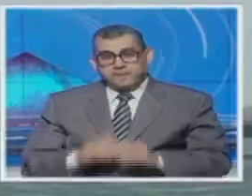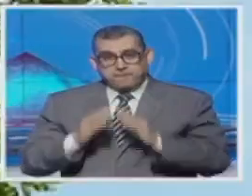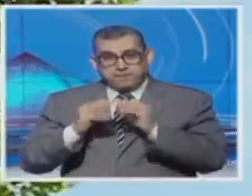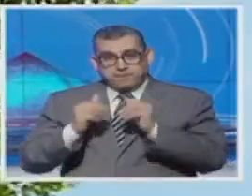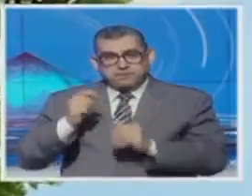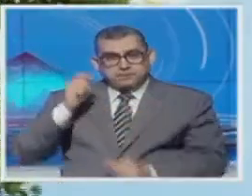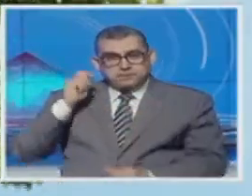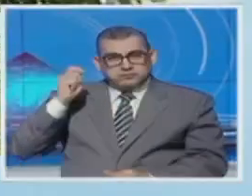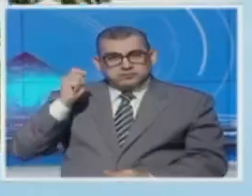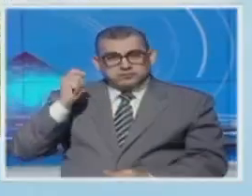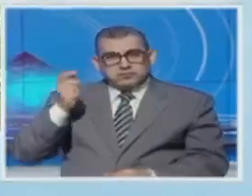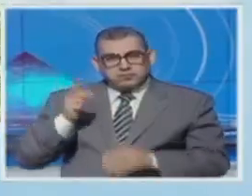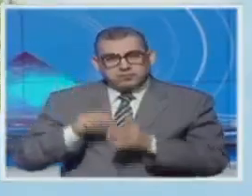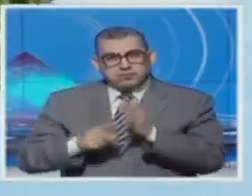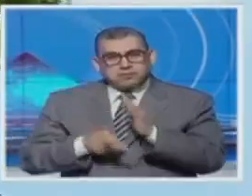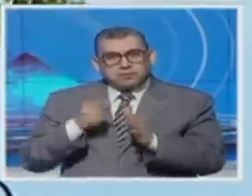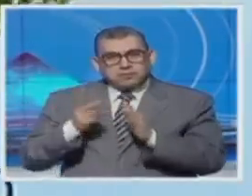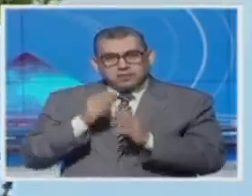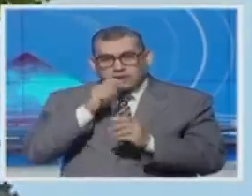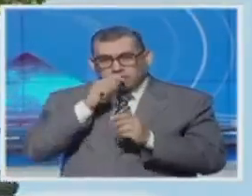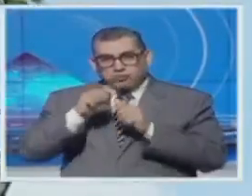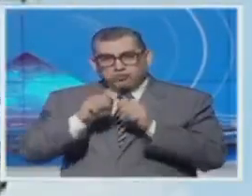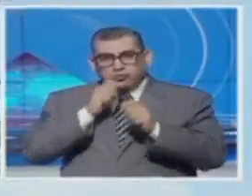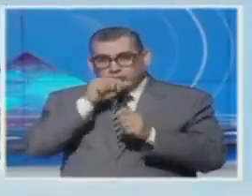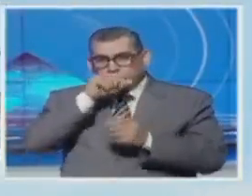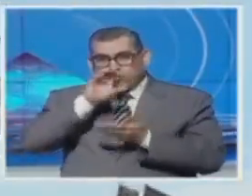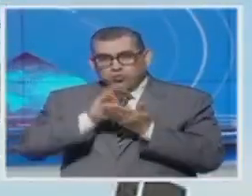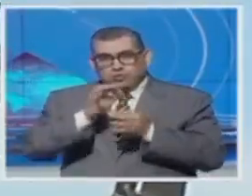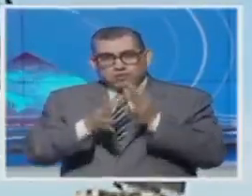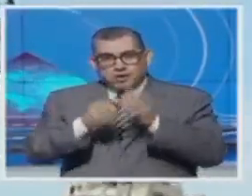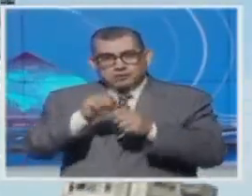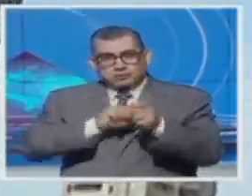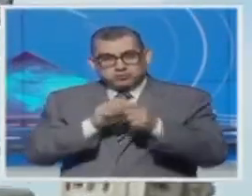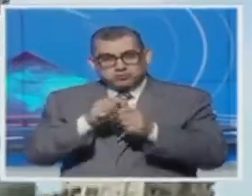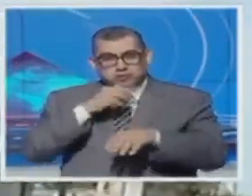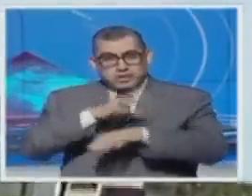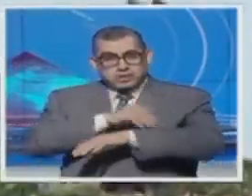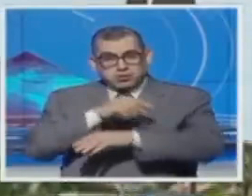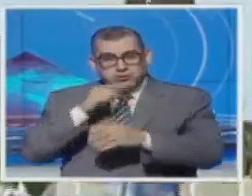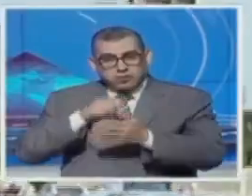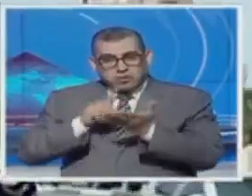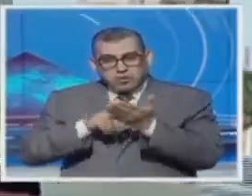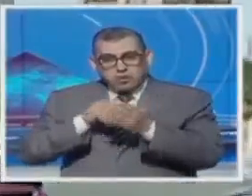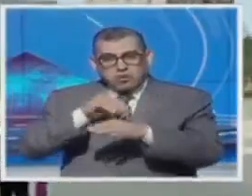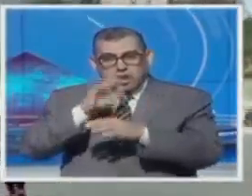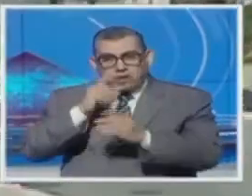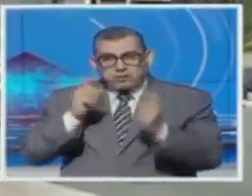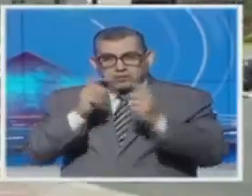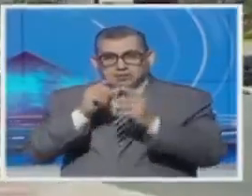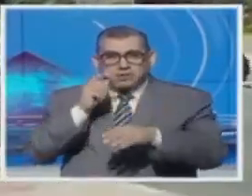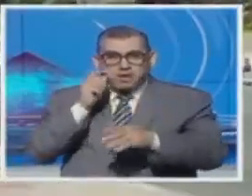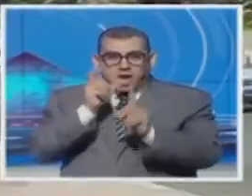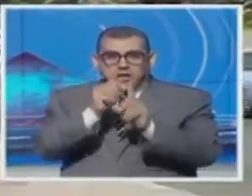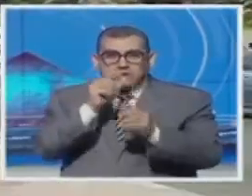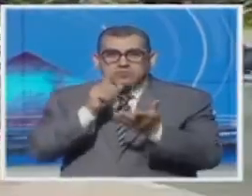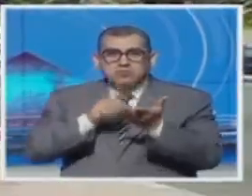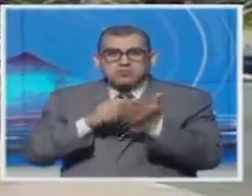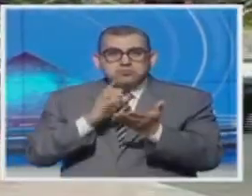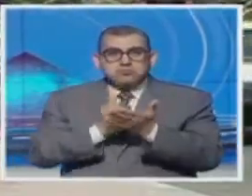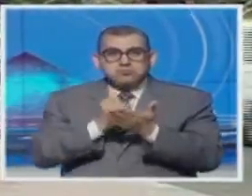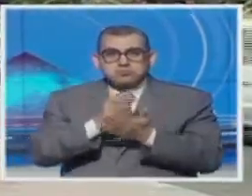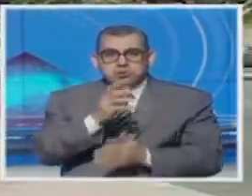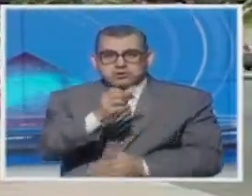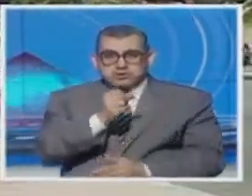مصر تدين تكرار حرق وتمزيق المصحف في السويد وتطالب بالتصدي لتلك الجرائم ومحاسبة